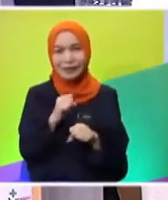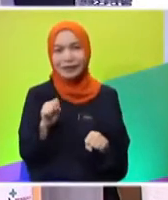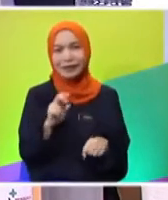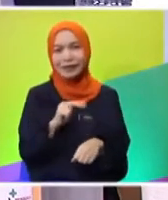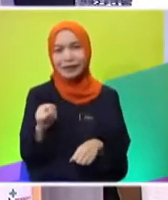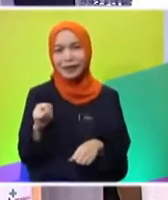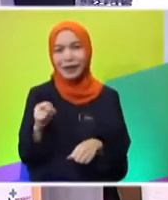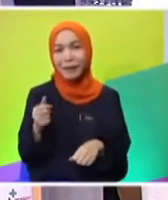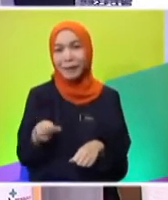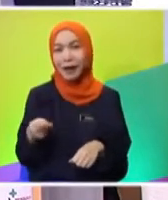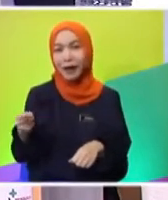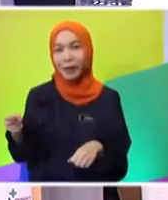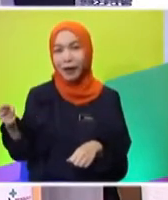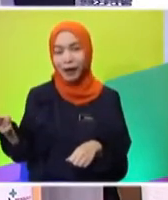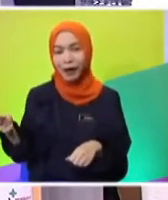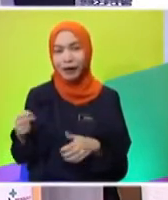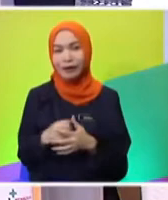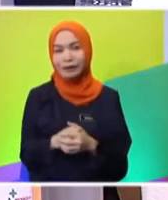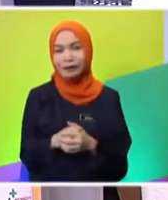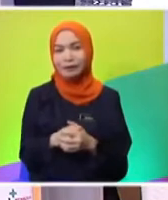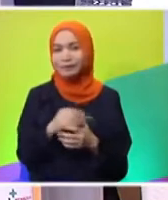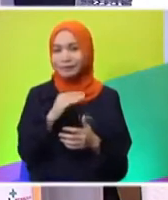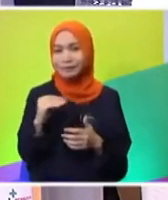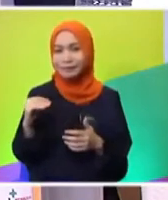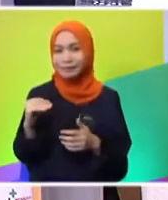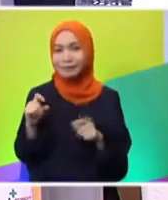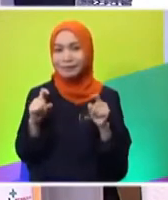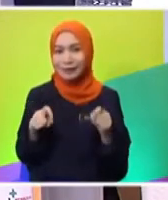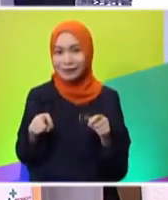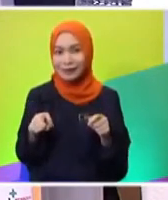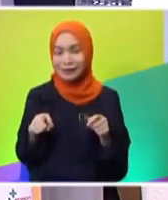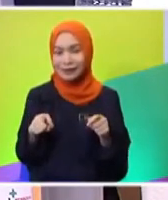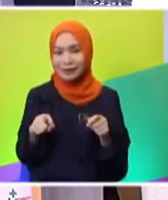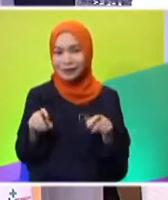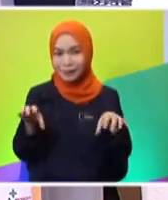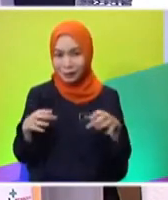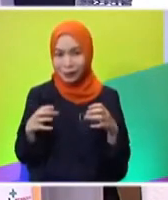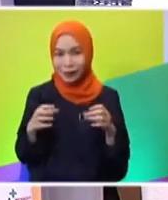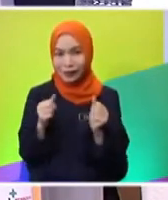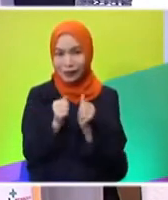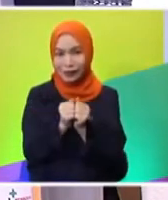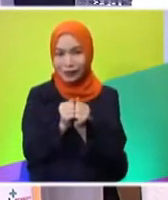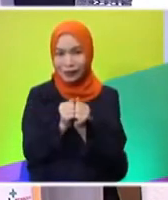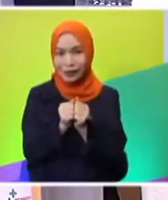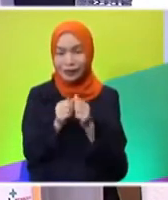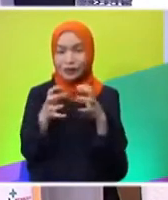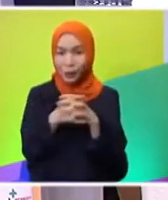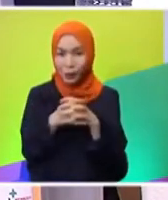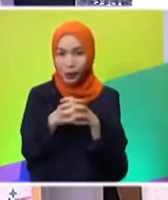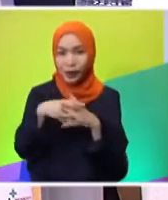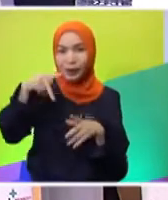lepas kita sediakan acuan udah tentulah kita kena bancuh mana plastik of Fairies me